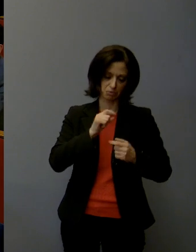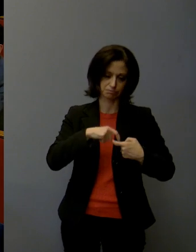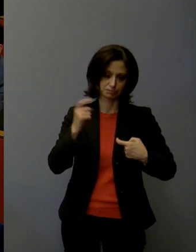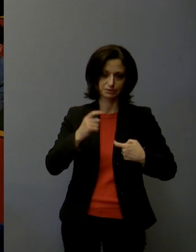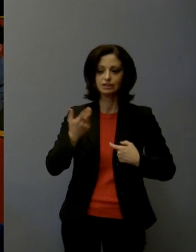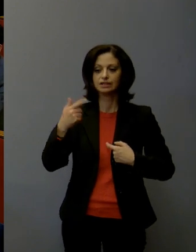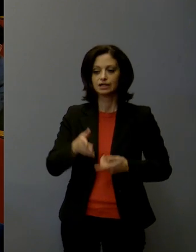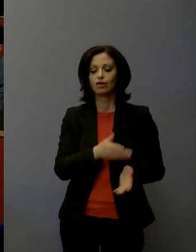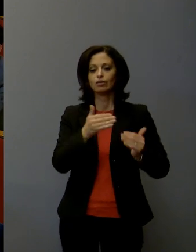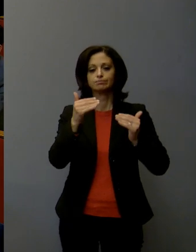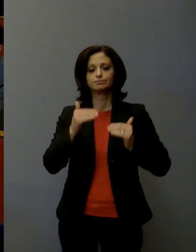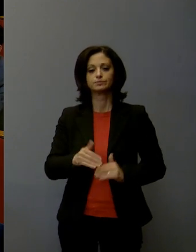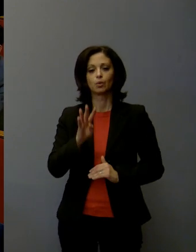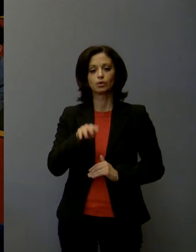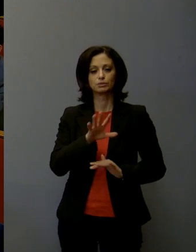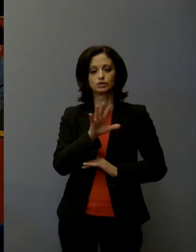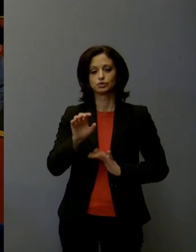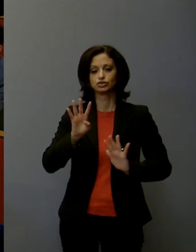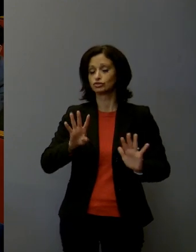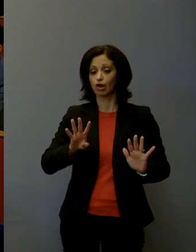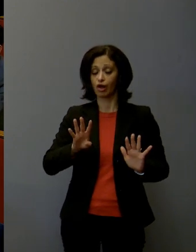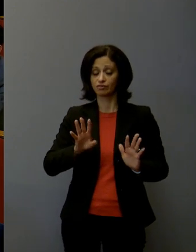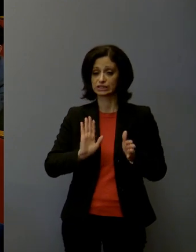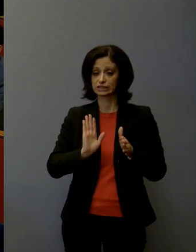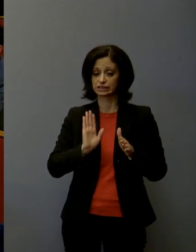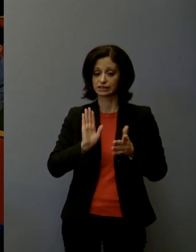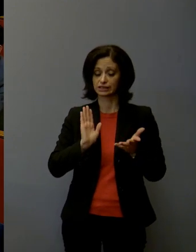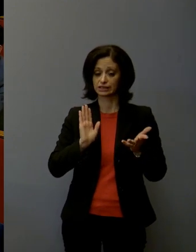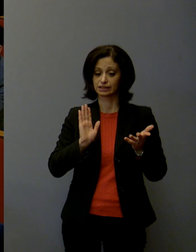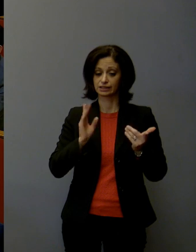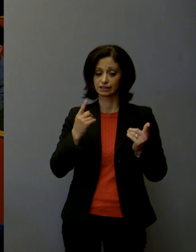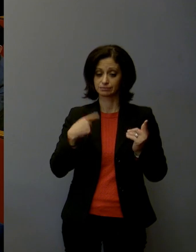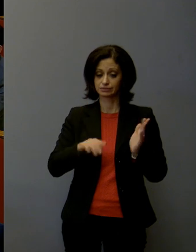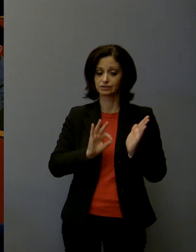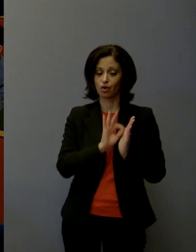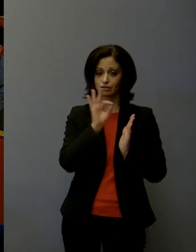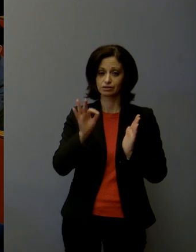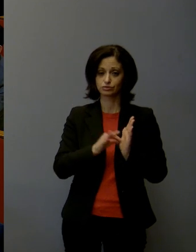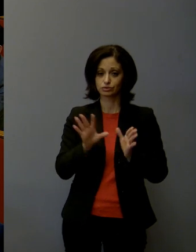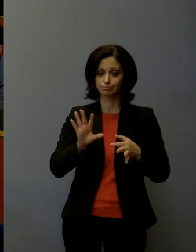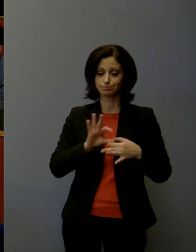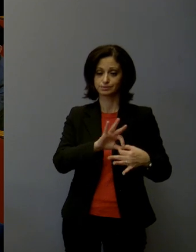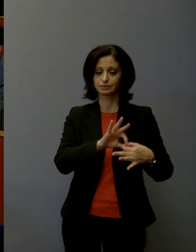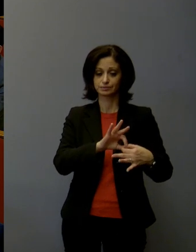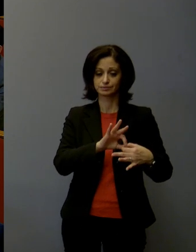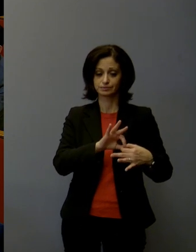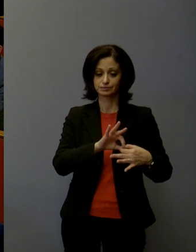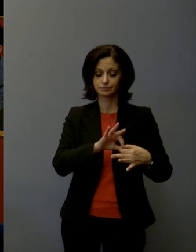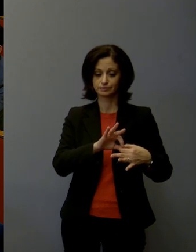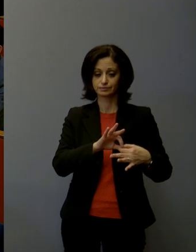che il 4.5009 ed è l'ordine del giorno relativo al sostegno per